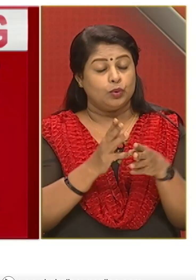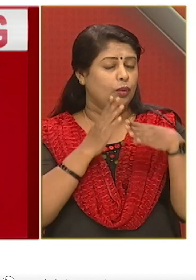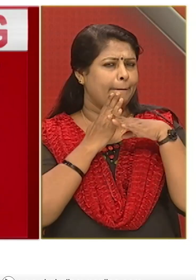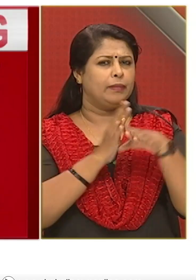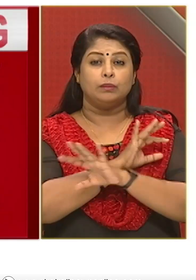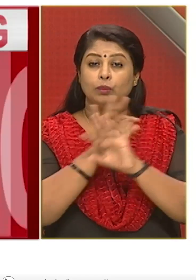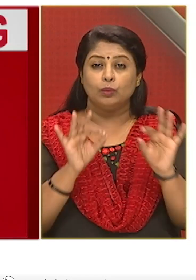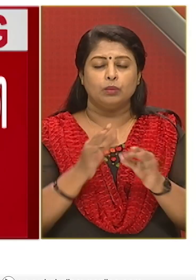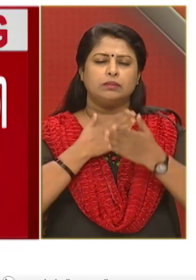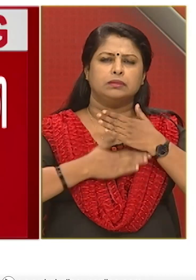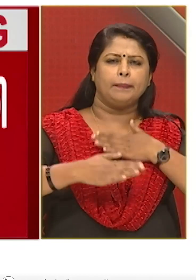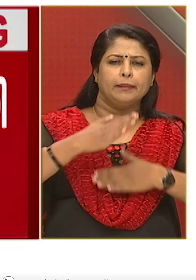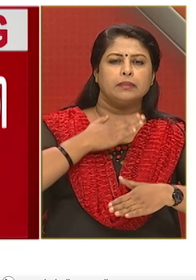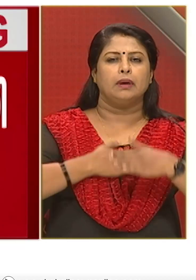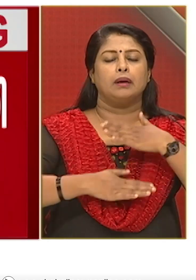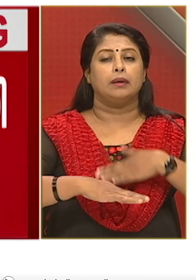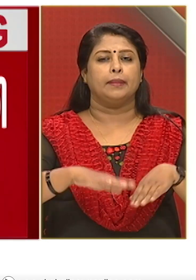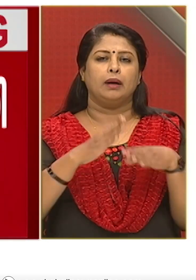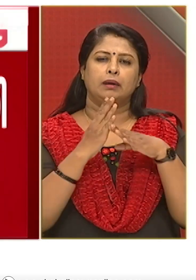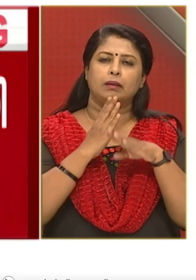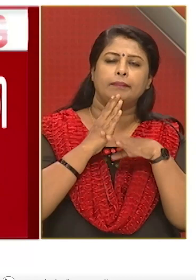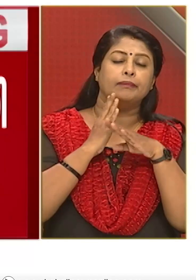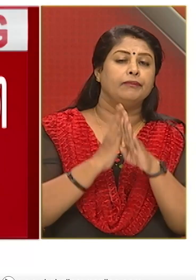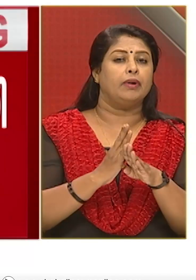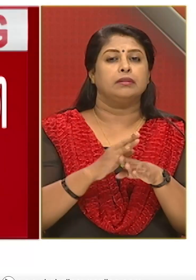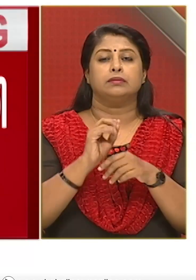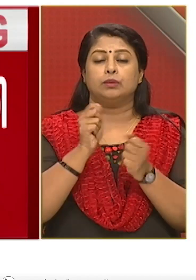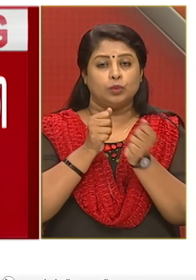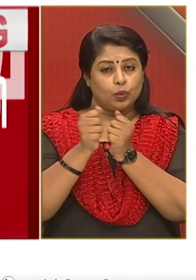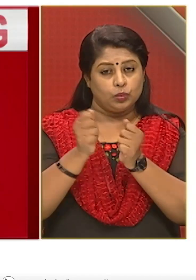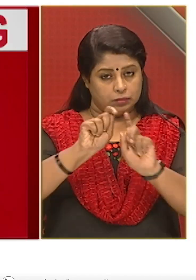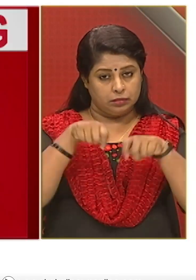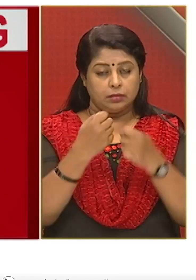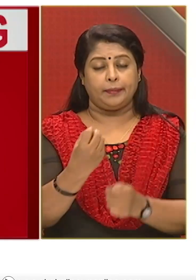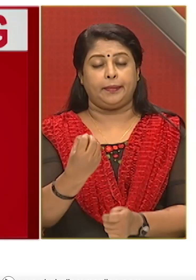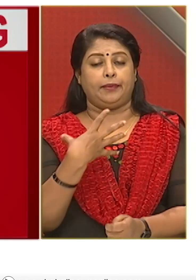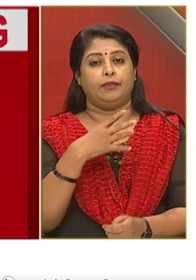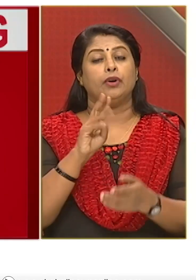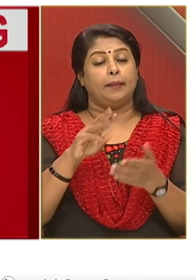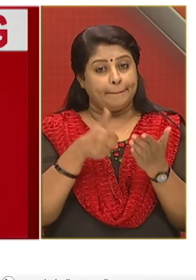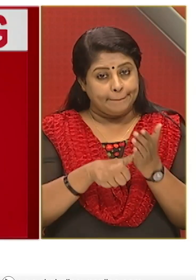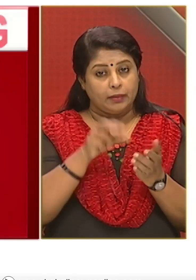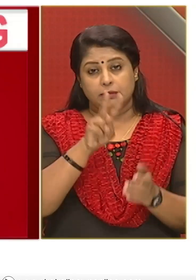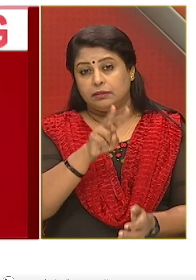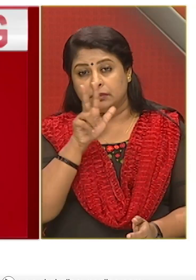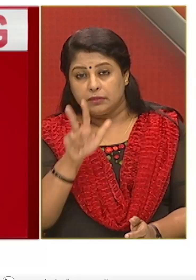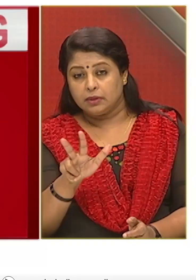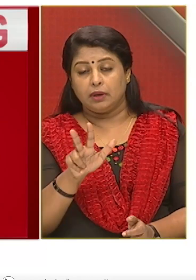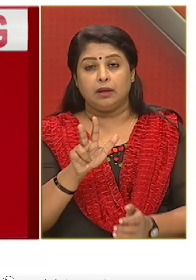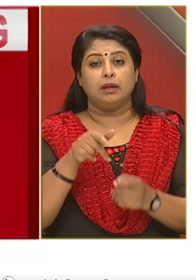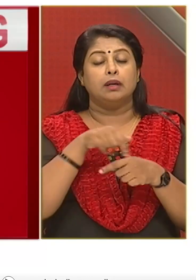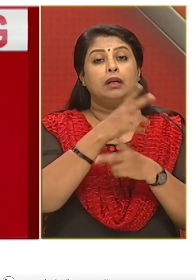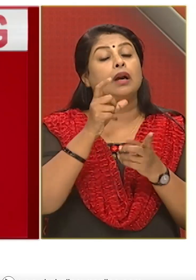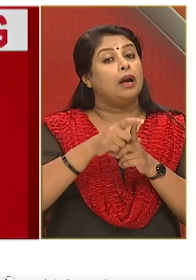പ്രതിരോധിക്കില്ലെന്നും സമാധാനപരമായി നേരിടുമെന്നുമാണ് ഗുസ്തി താരങ്ങൾ അറിയിച്ചിട്ടുള്ളത്. എന്തായാലും ഈ മാസം 28-ന് ദില്ലി